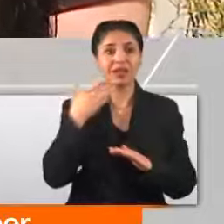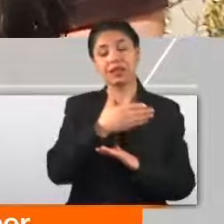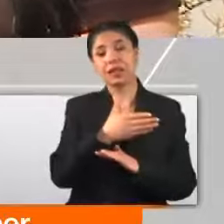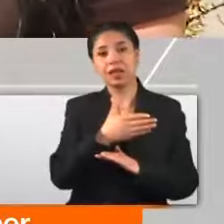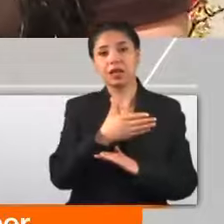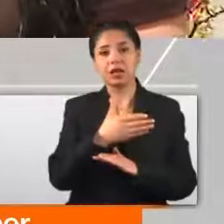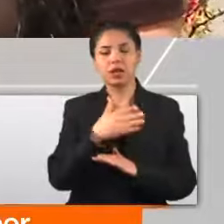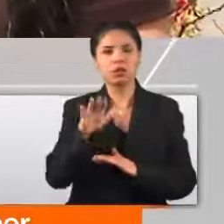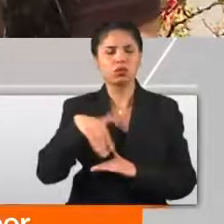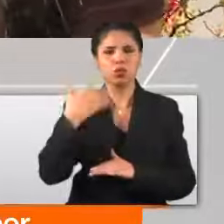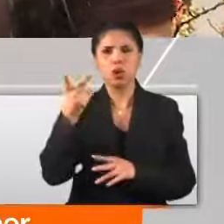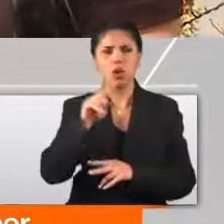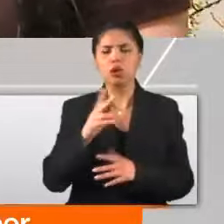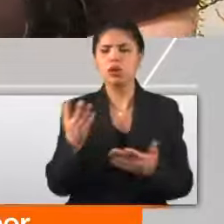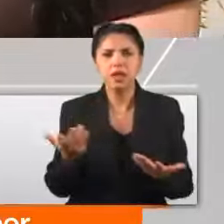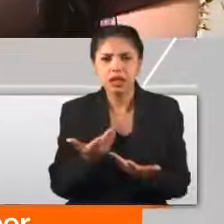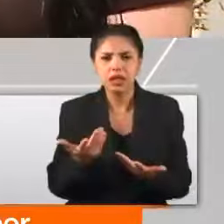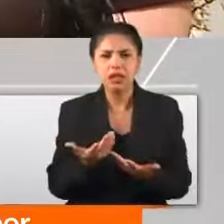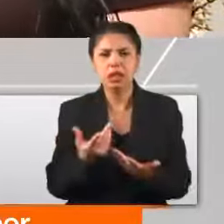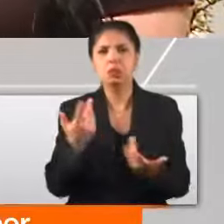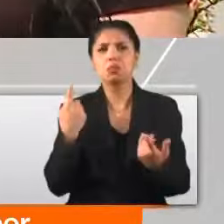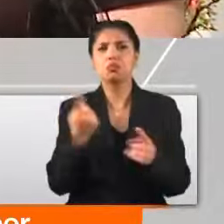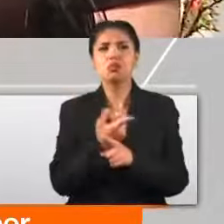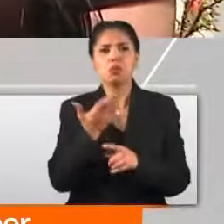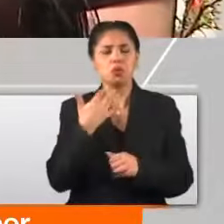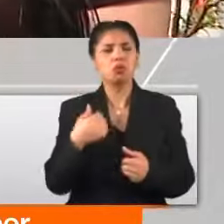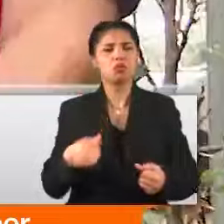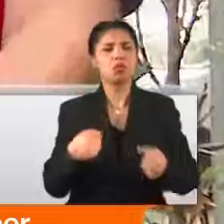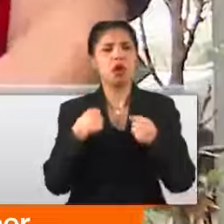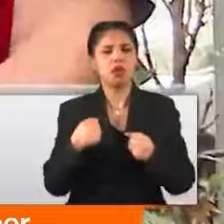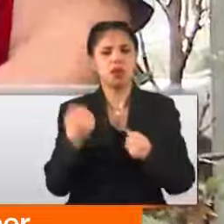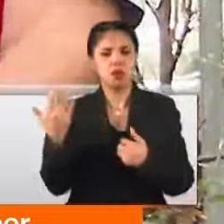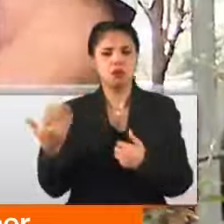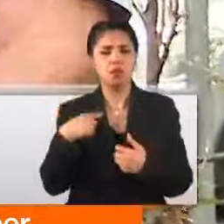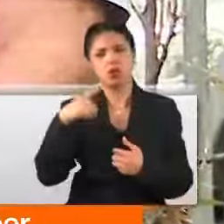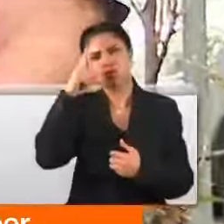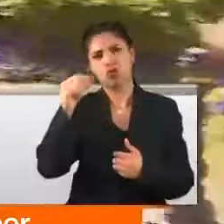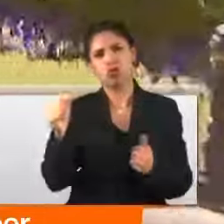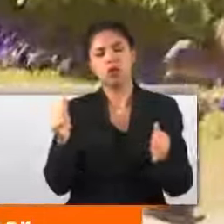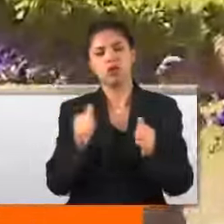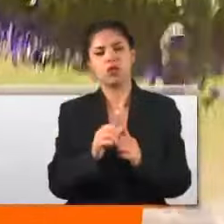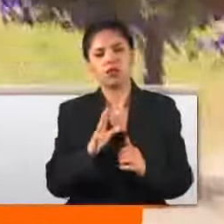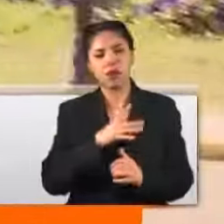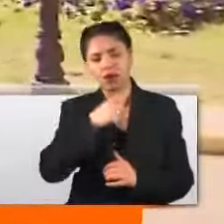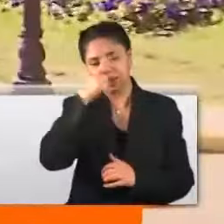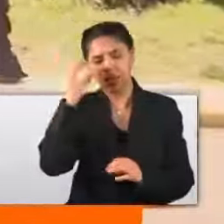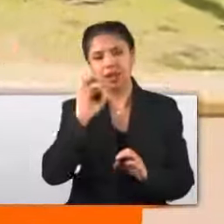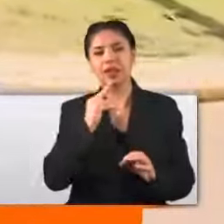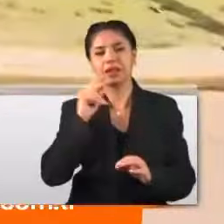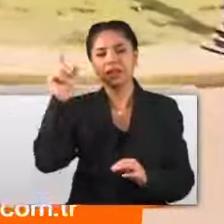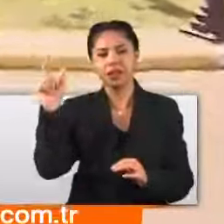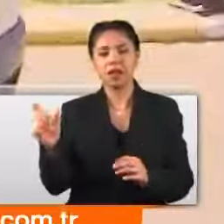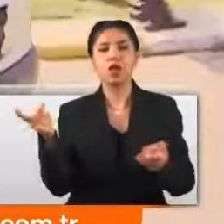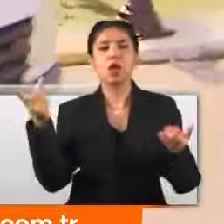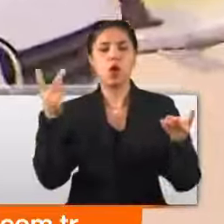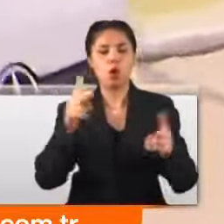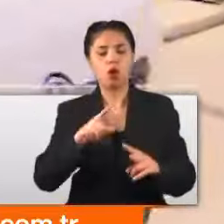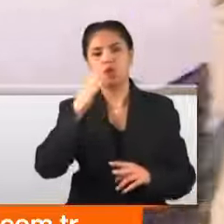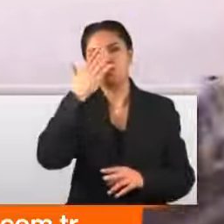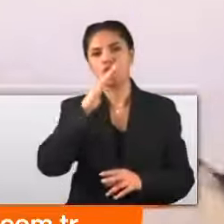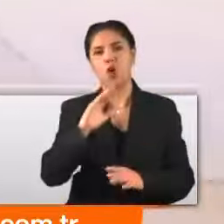da ölür? Hiçbir şeyi yoktu. Sapasağlam girdi ameliyata. Şüphelerimiz artıyor bu sefer. Talihsiz kadının ölümü kayıtlara doğal ölüm